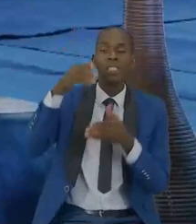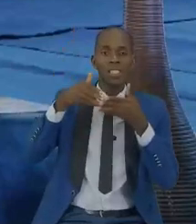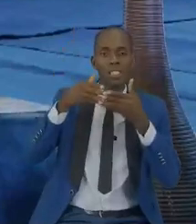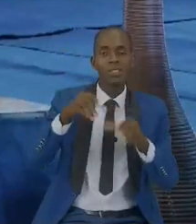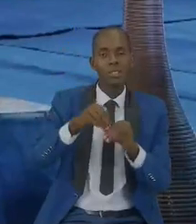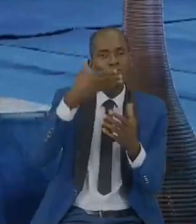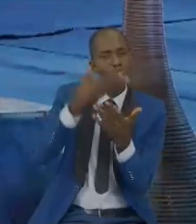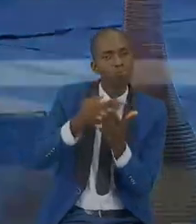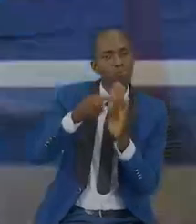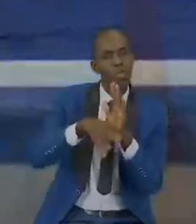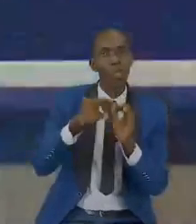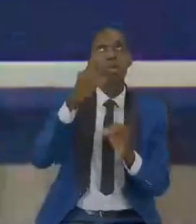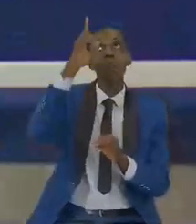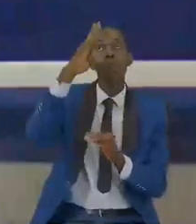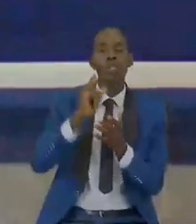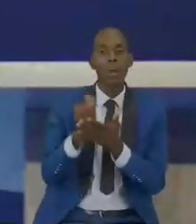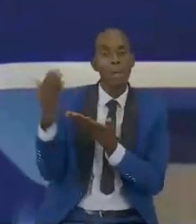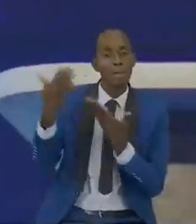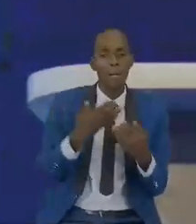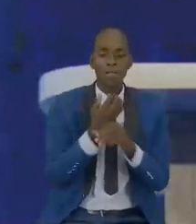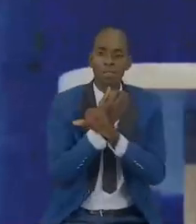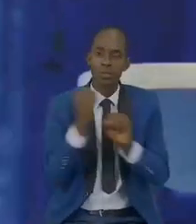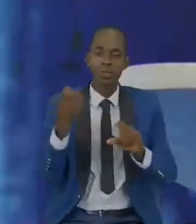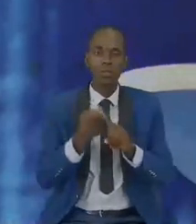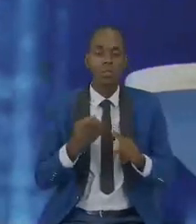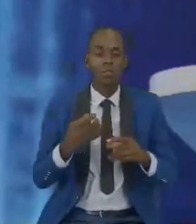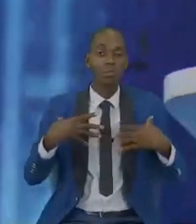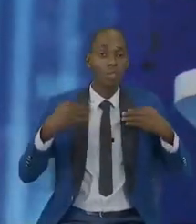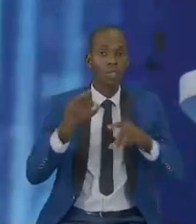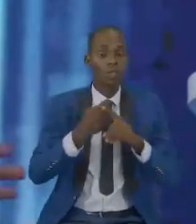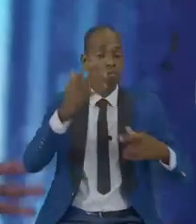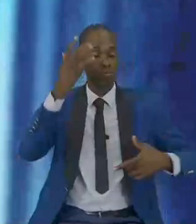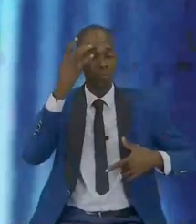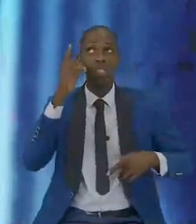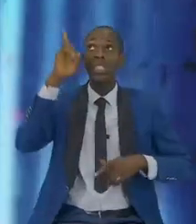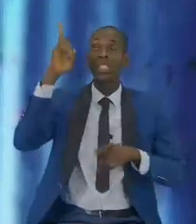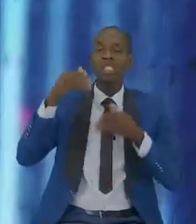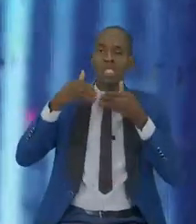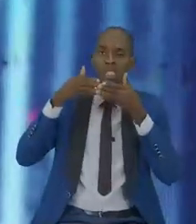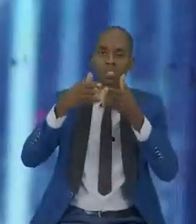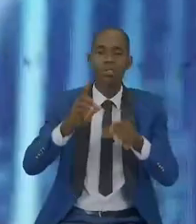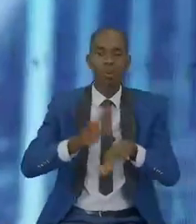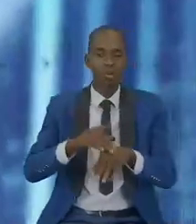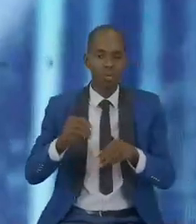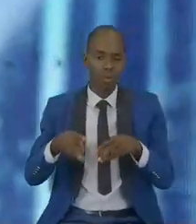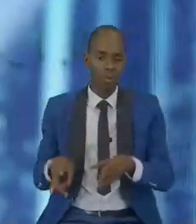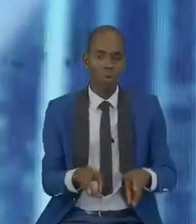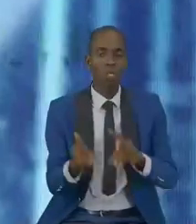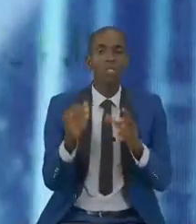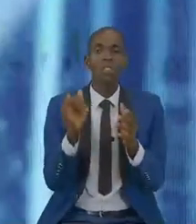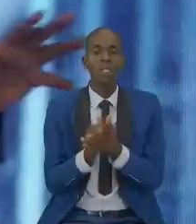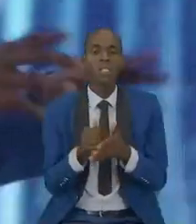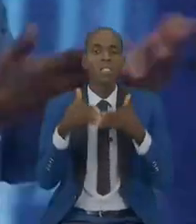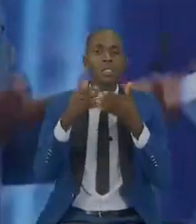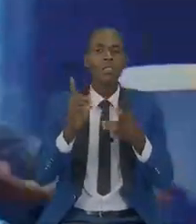le salut. Il te conduit à la bonté de Dieu qui amène la guérison des maladies. Il te